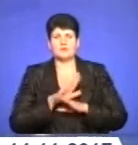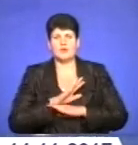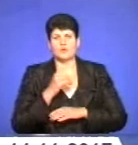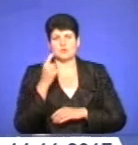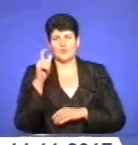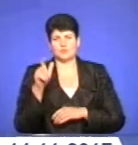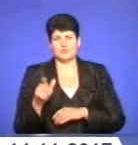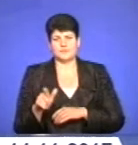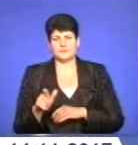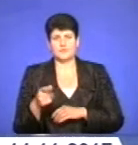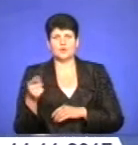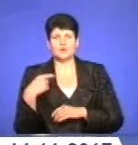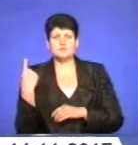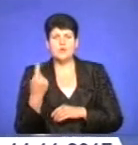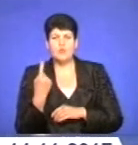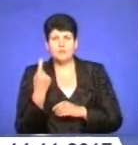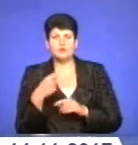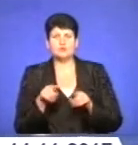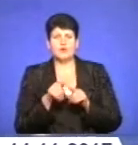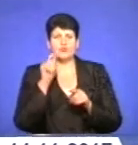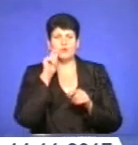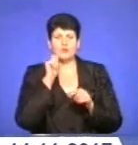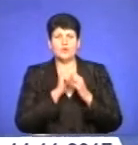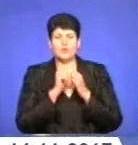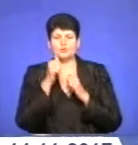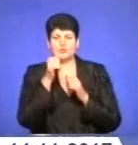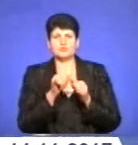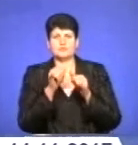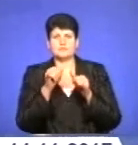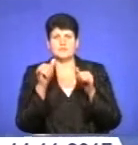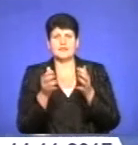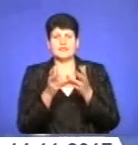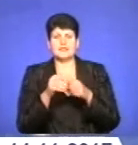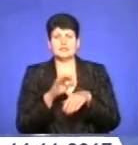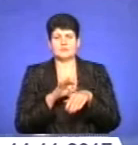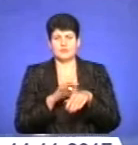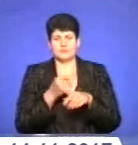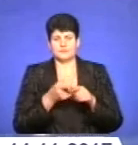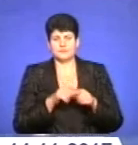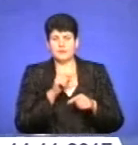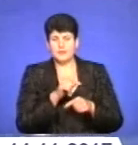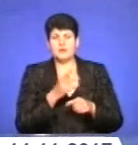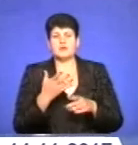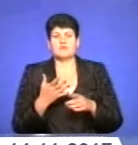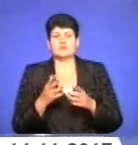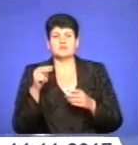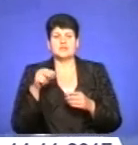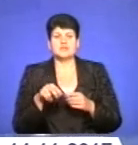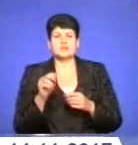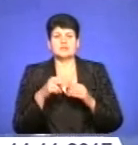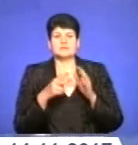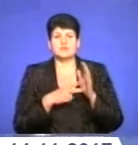людина. На Тернопільщині, як і в Україні, в цілому щороку більша кількість хворих з цим діагнозом. У 2016-му в області їх